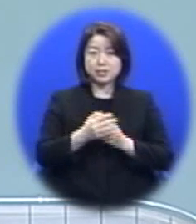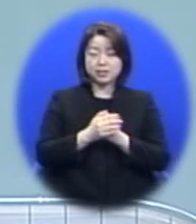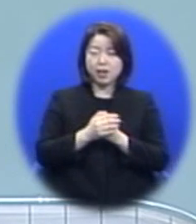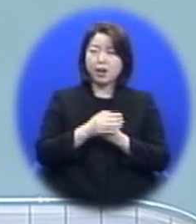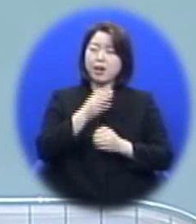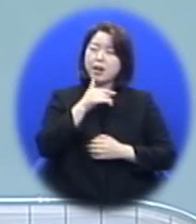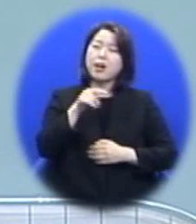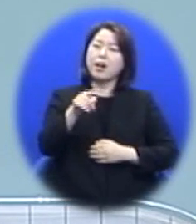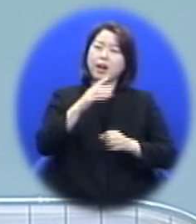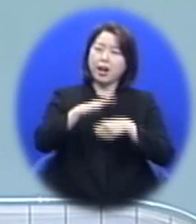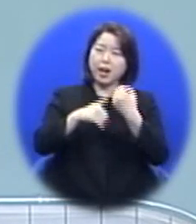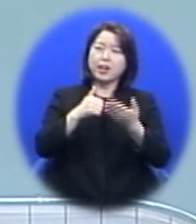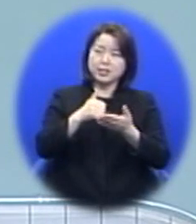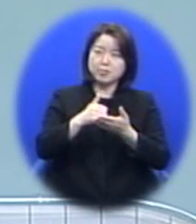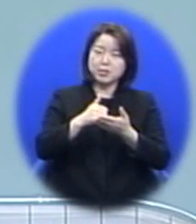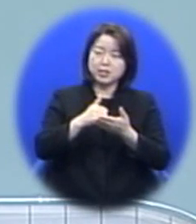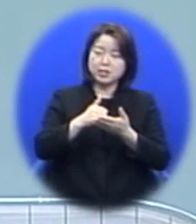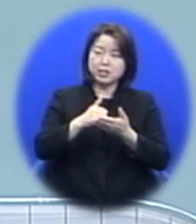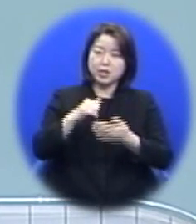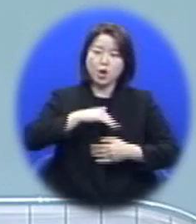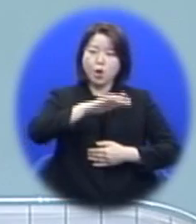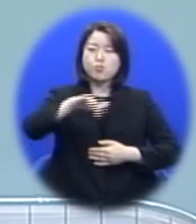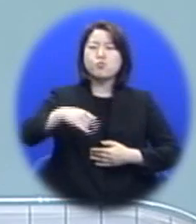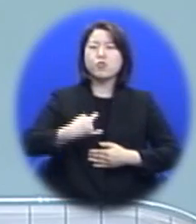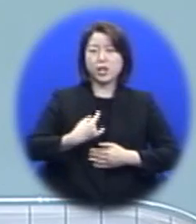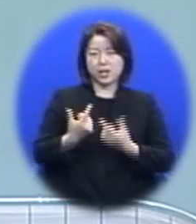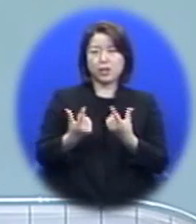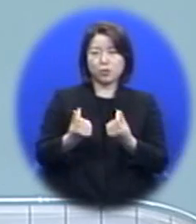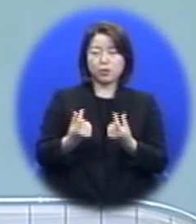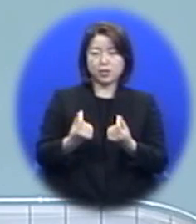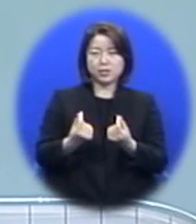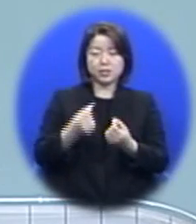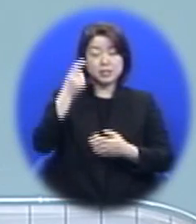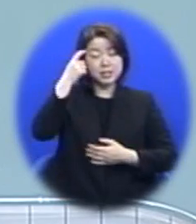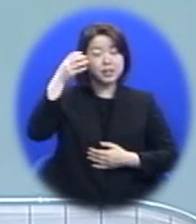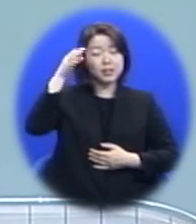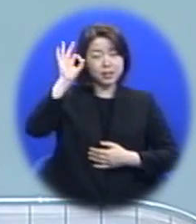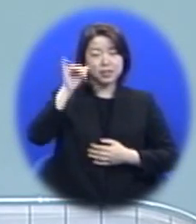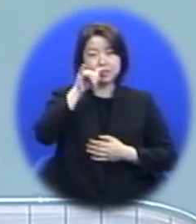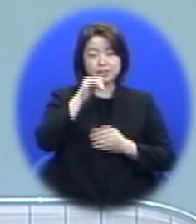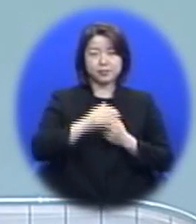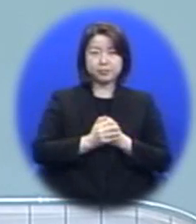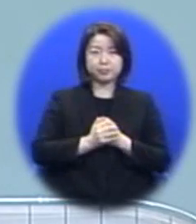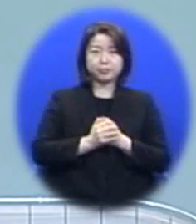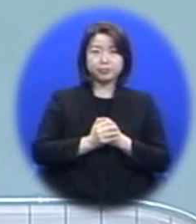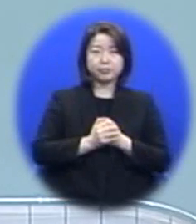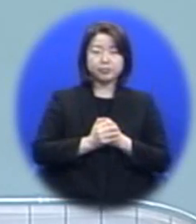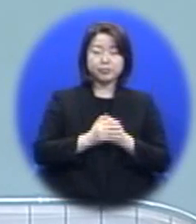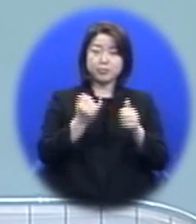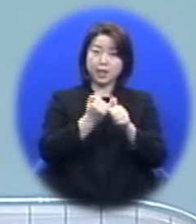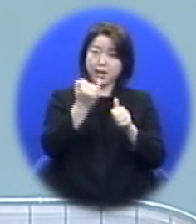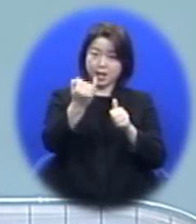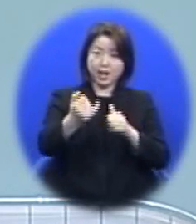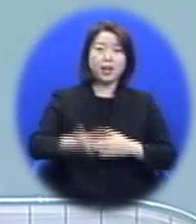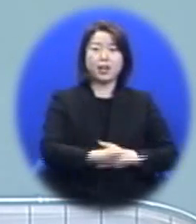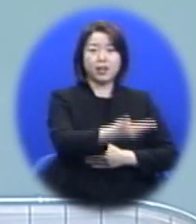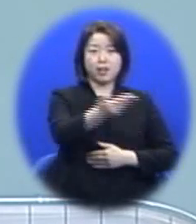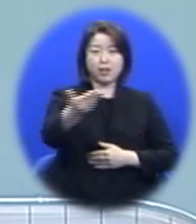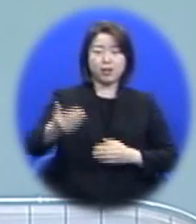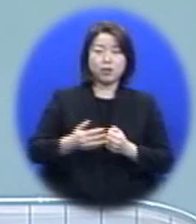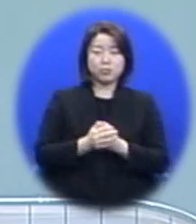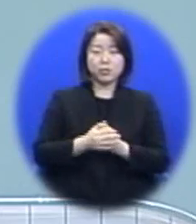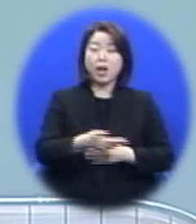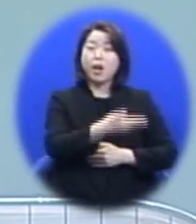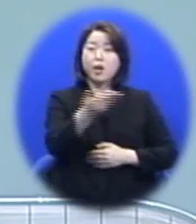하나님이 우리에게 그렇게 하시겠구나 그런 생각이 들었대요. 아내 여러분,